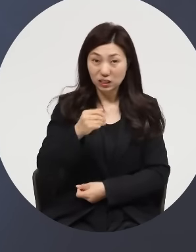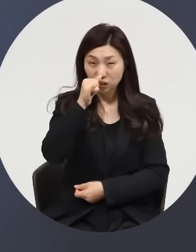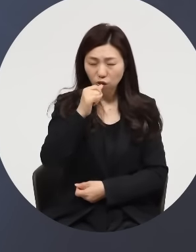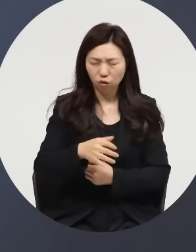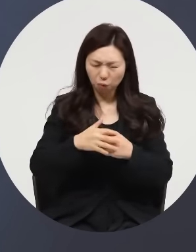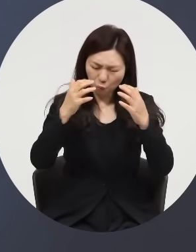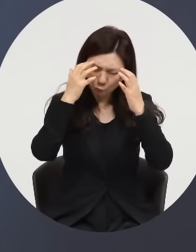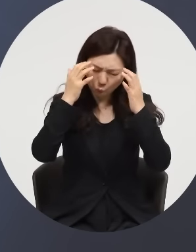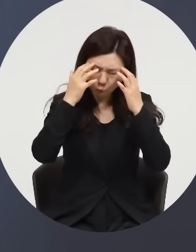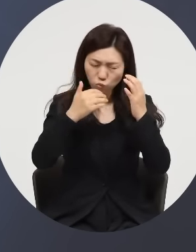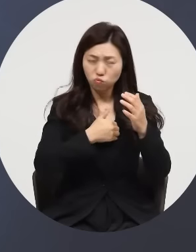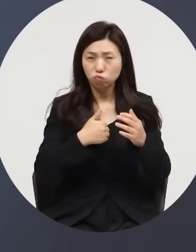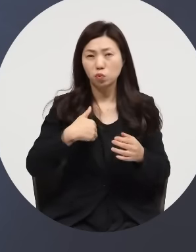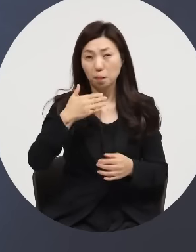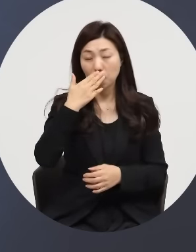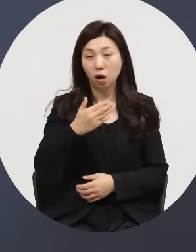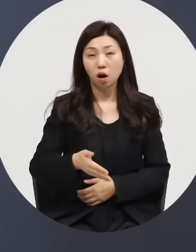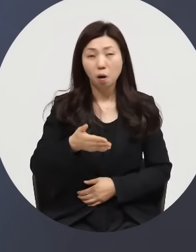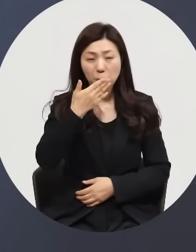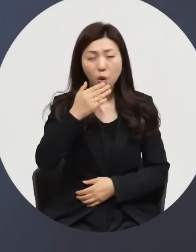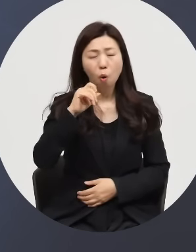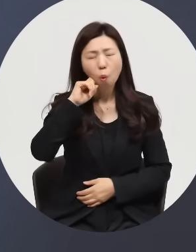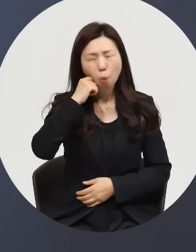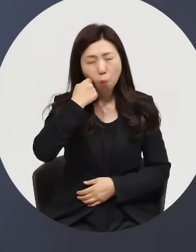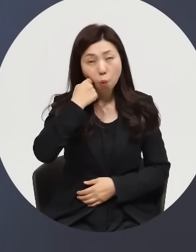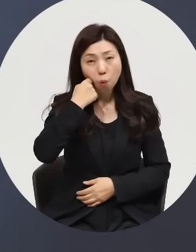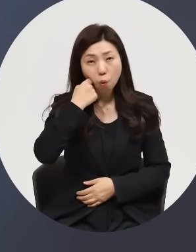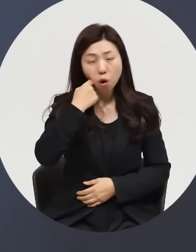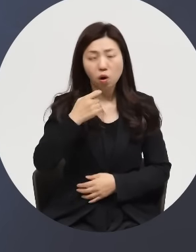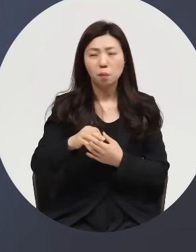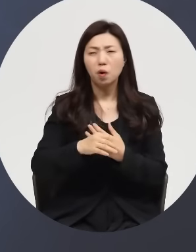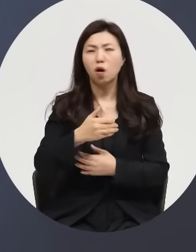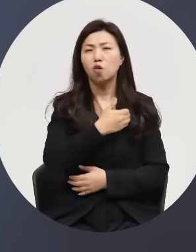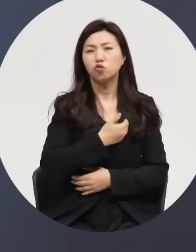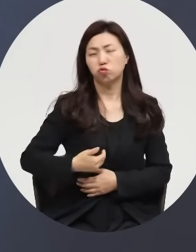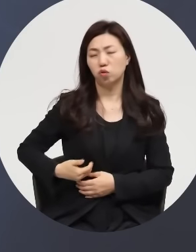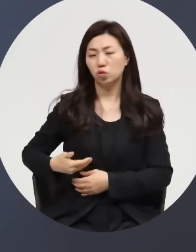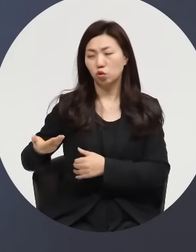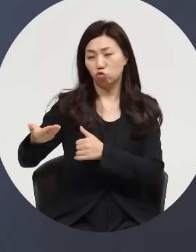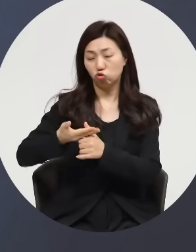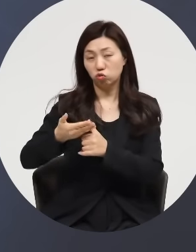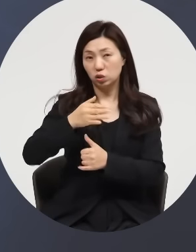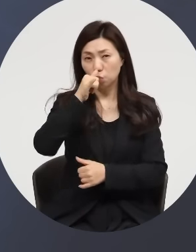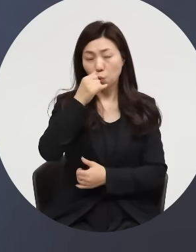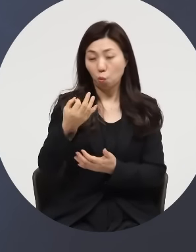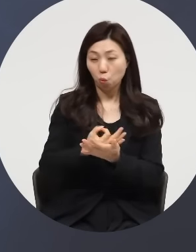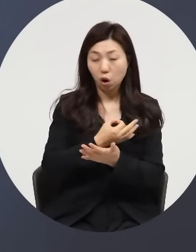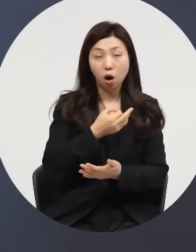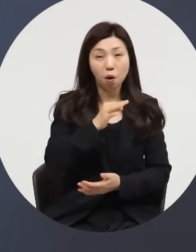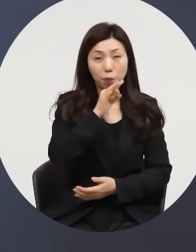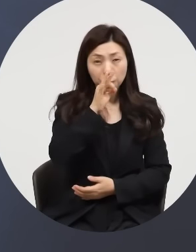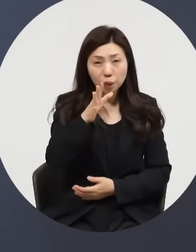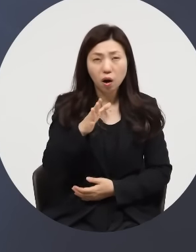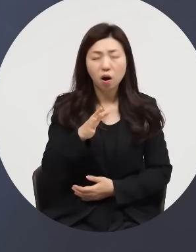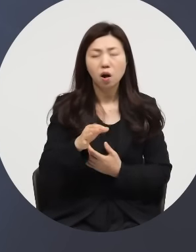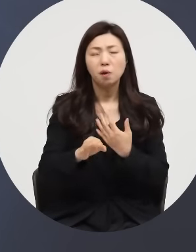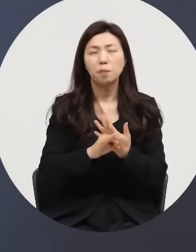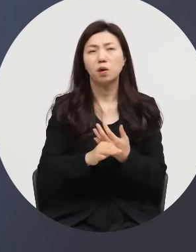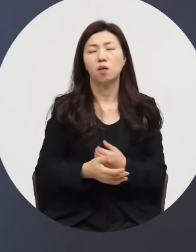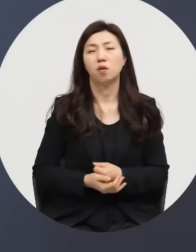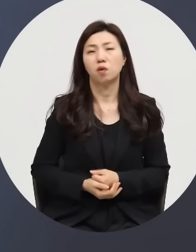고생할 생각을 하면 돼요. 먹을 게 없으면 구청에서 양식 둘 거고 아무 수입이 없으면 뭐 한다?